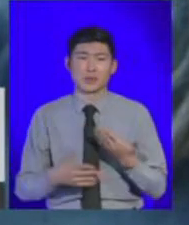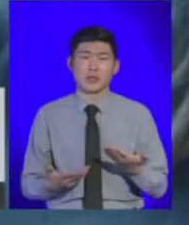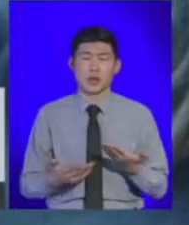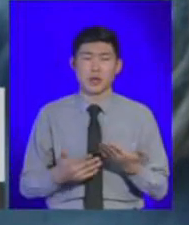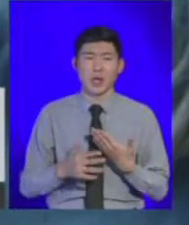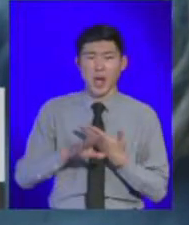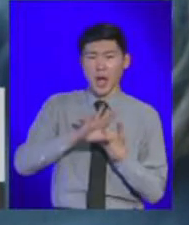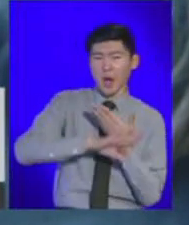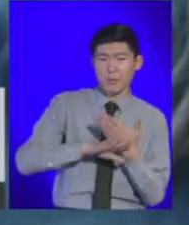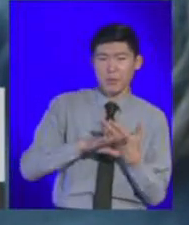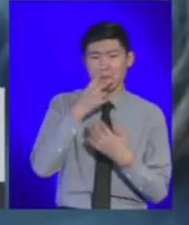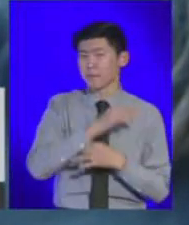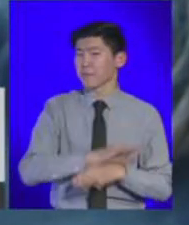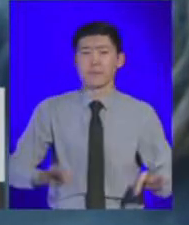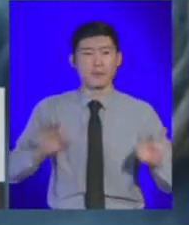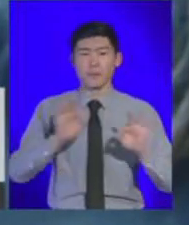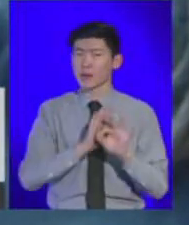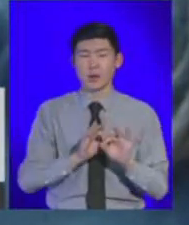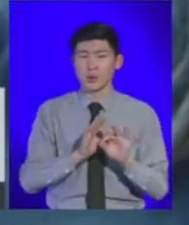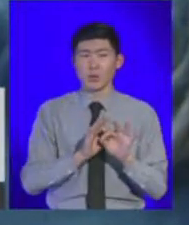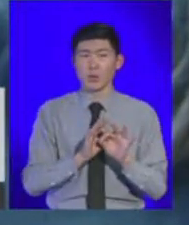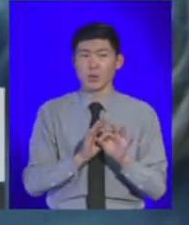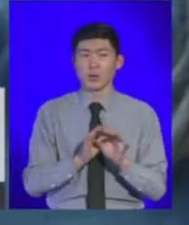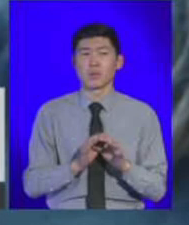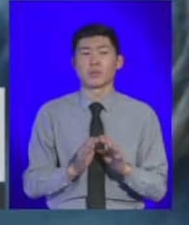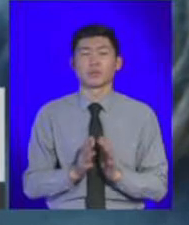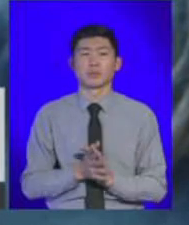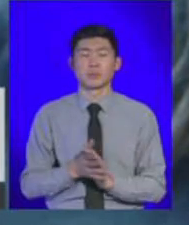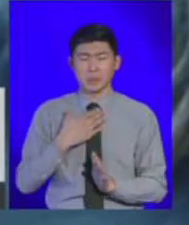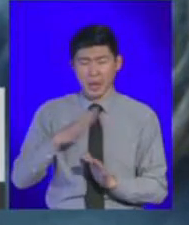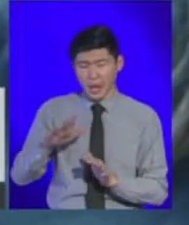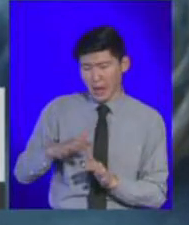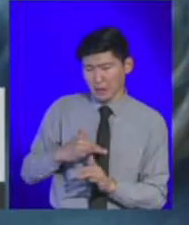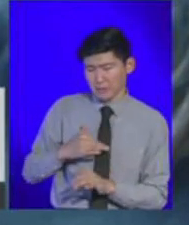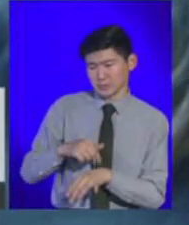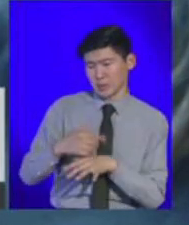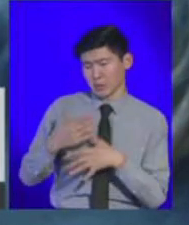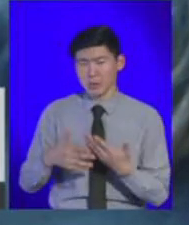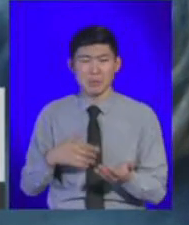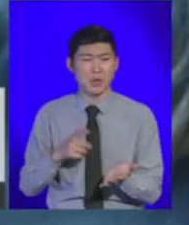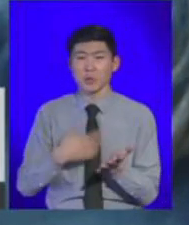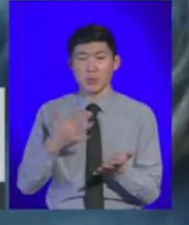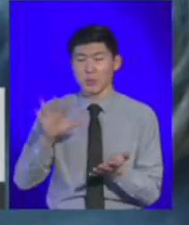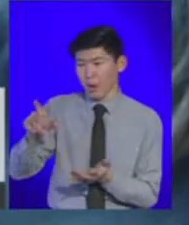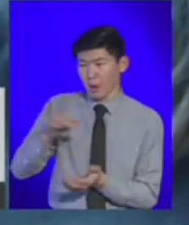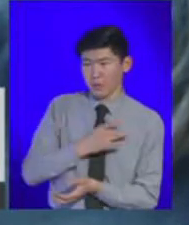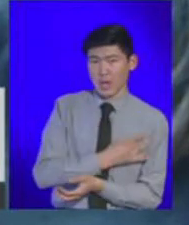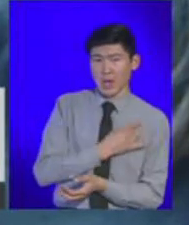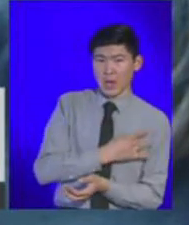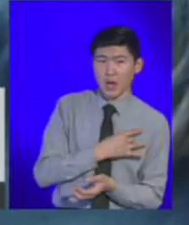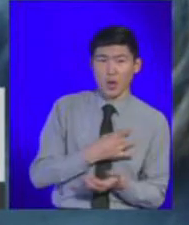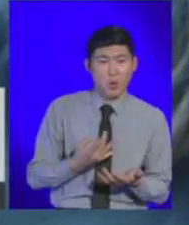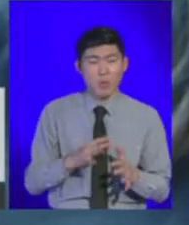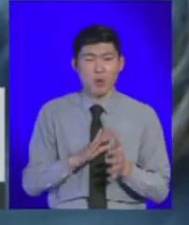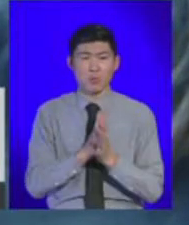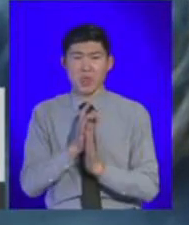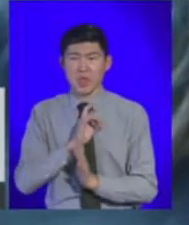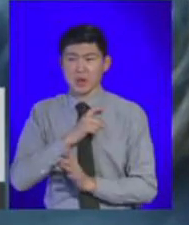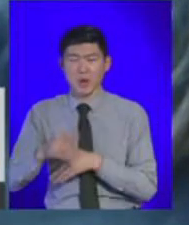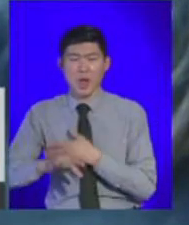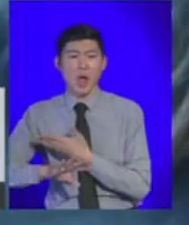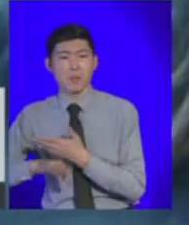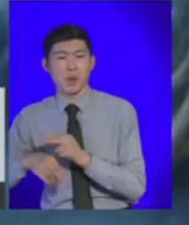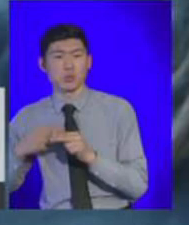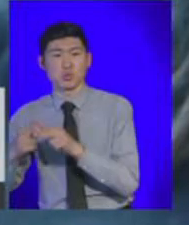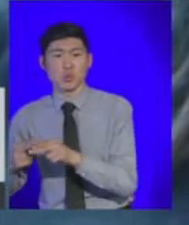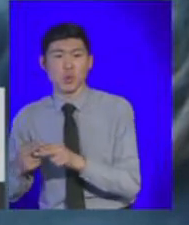ямар нэг юм байхгүй. Надад ч юм сонирхол алга. Тийм. Надад ч хин нэгнээс айгаад ичээд эсвэл хин нэгний эрх ашгийг хамгаалаад ингээд